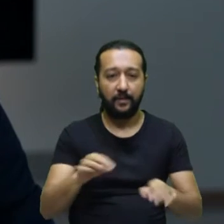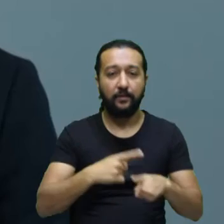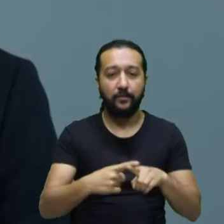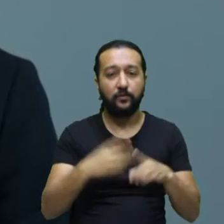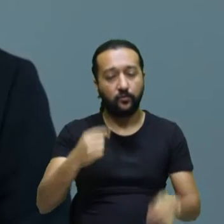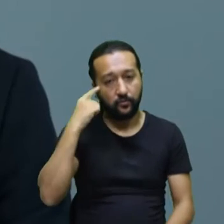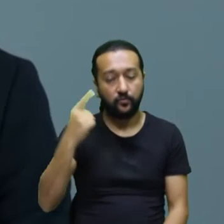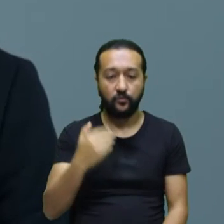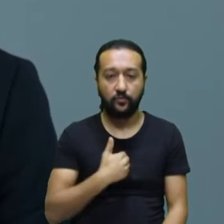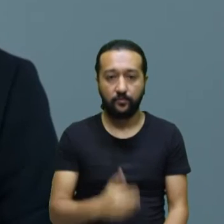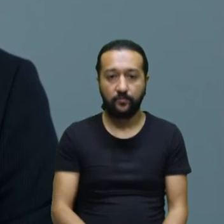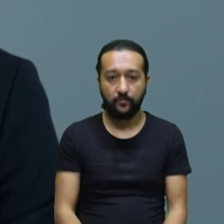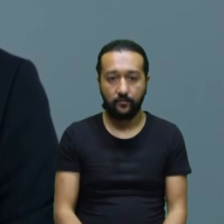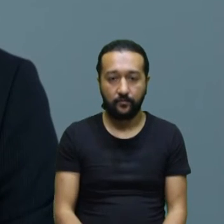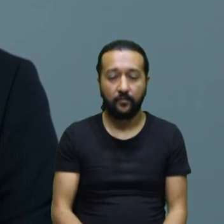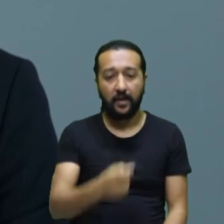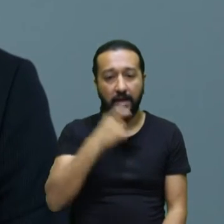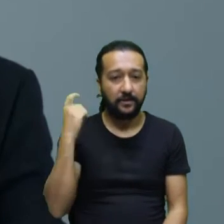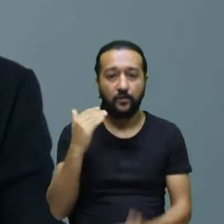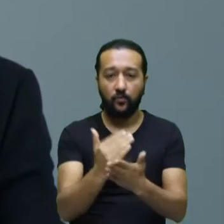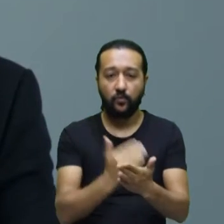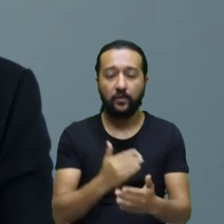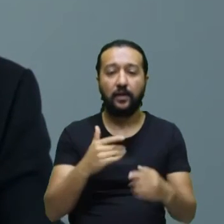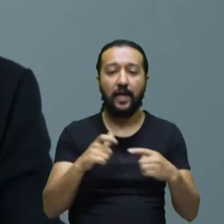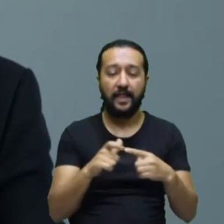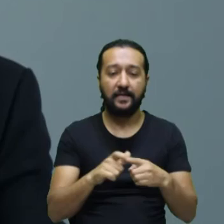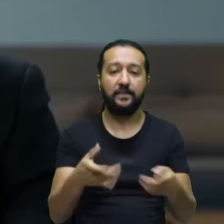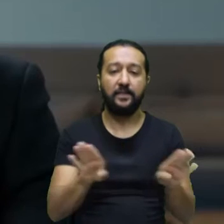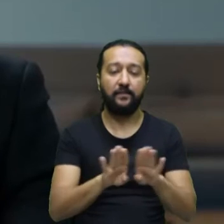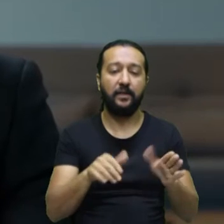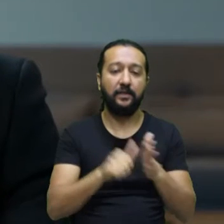parçası olduğunu düşünüyorum. Eski usul enerjinin devri kapanıyor.